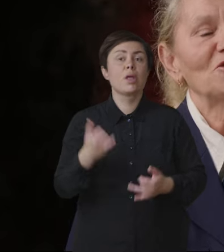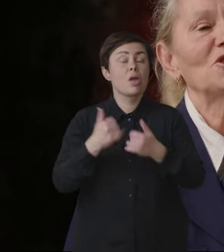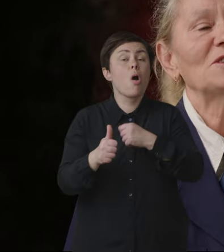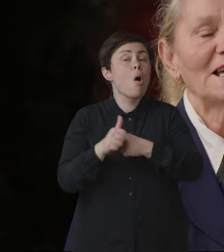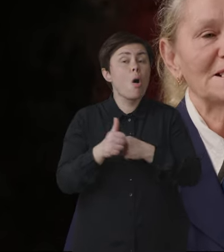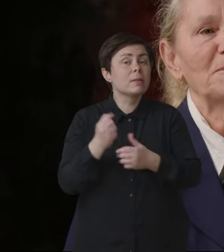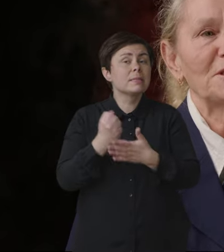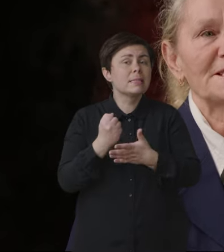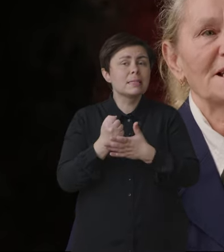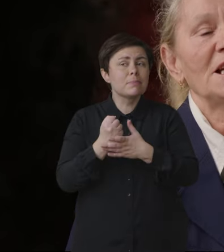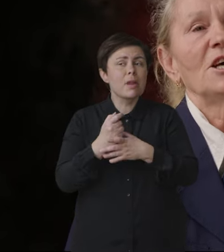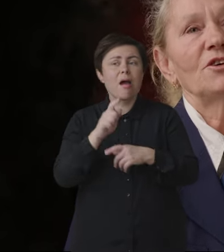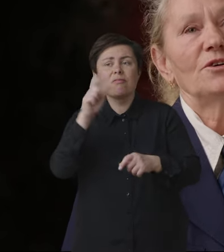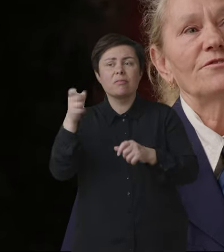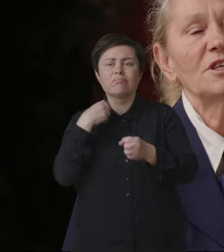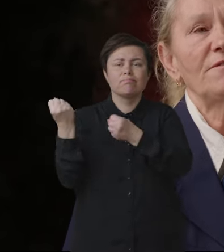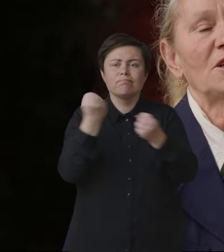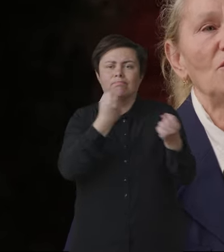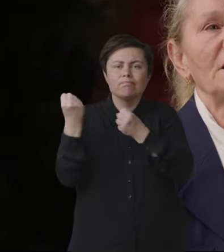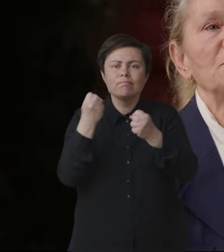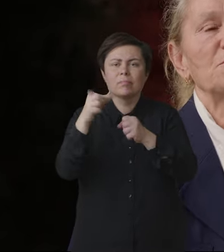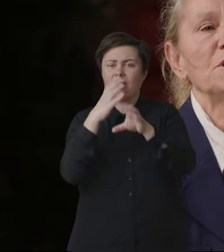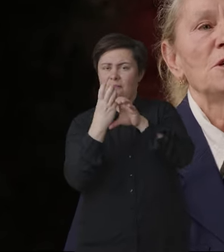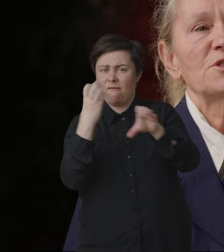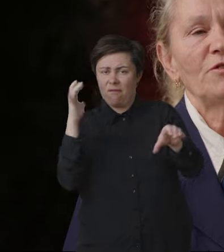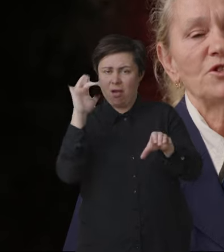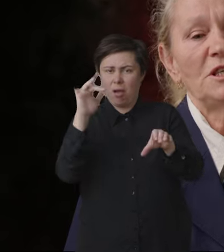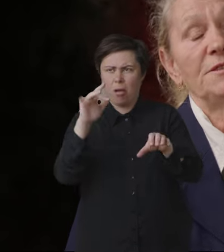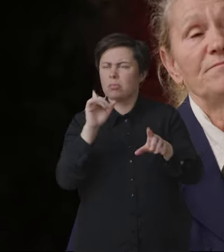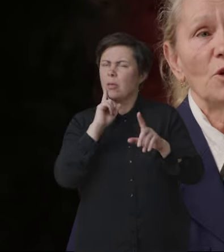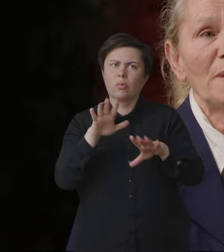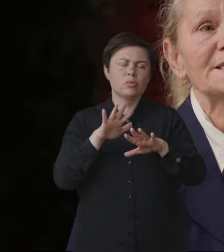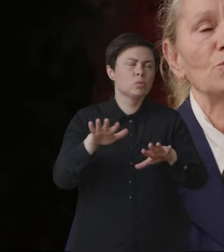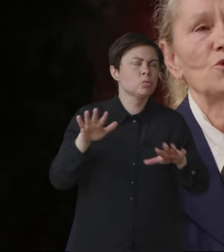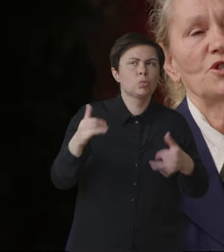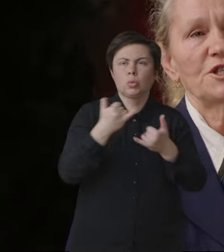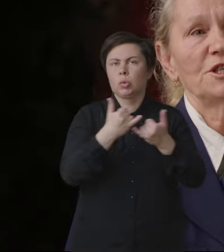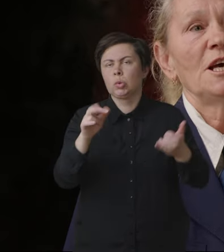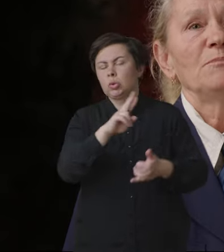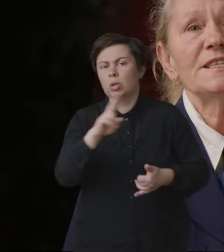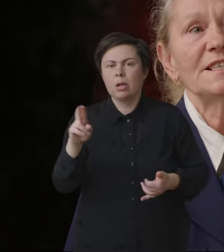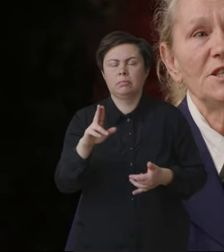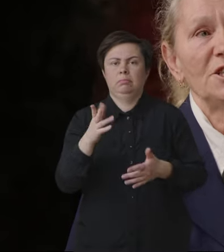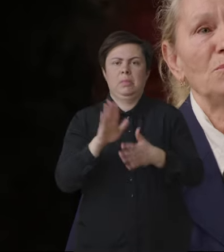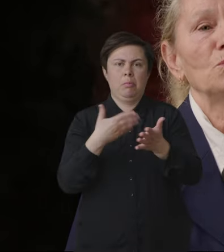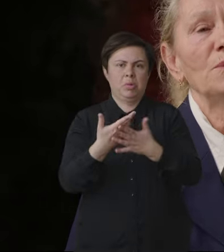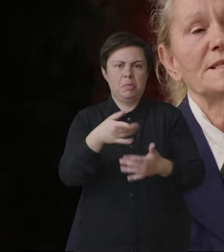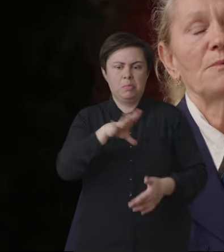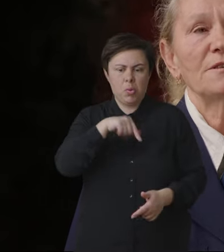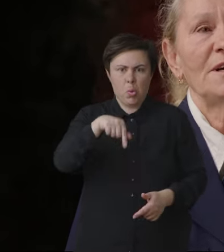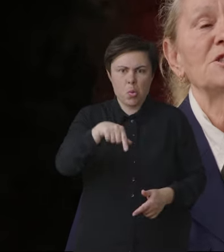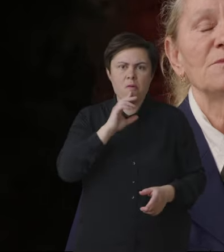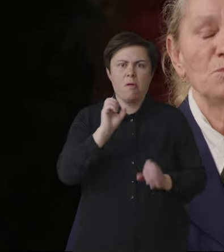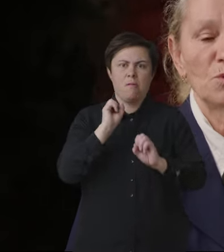Jeżeli chodzi o ekspedycję, to w tych wagonach myśmy przewozili no, bardzo dużo rzeczy. Między innymi u